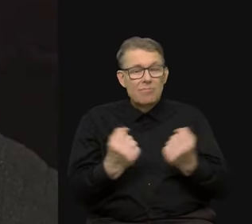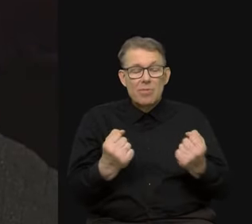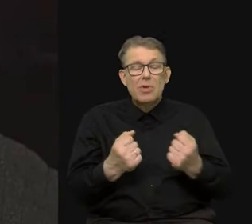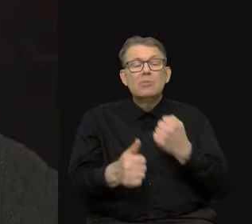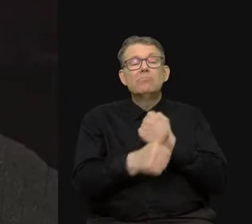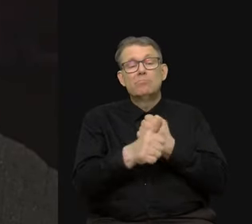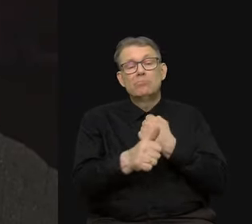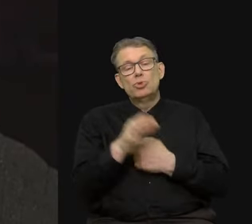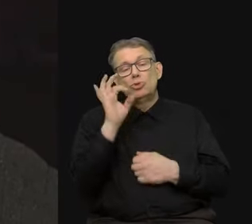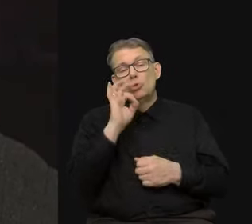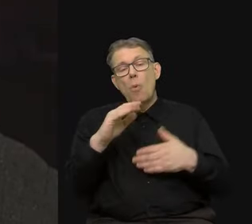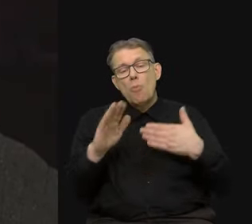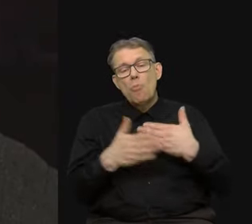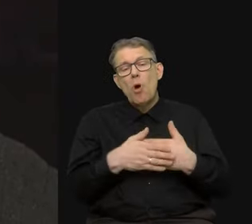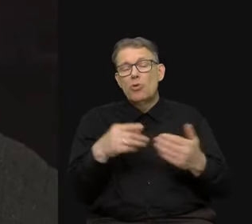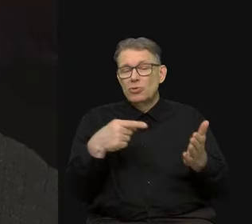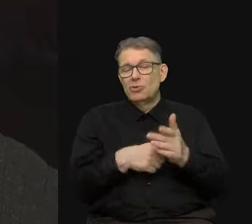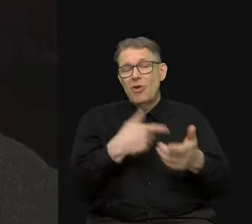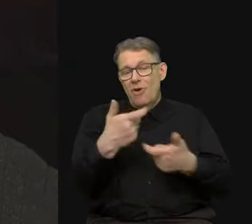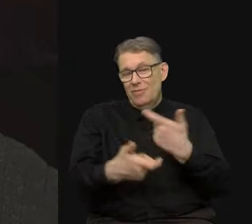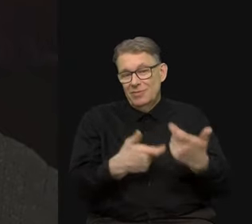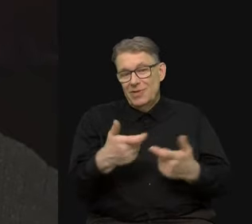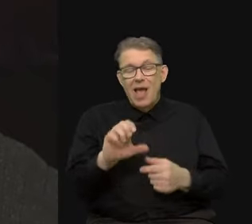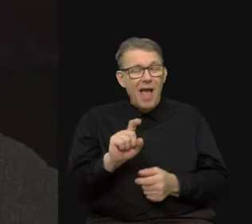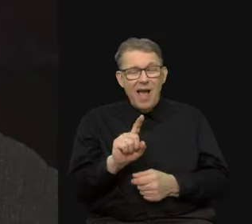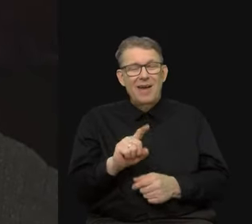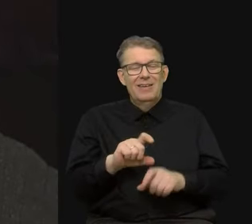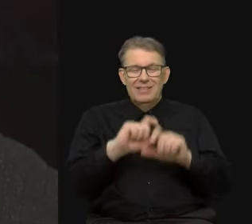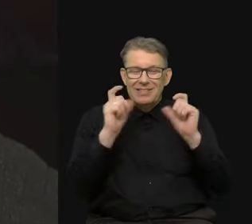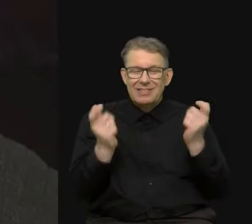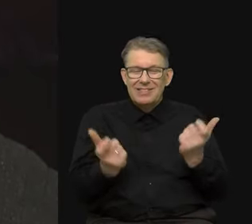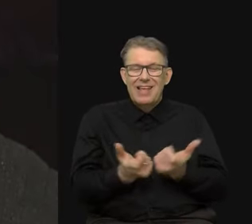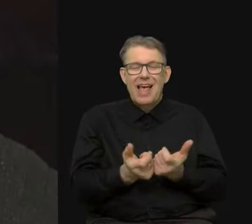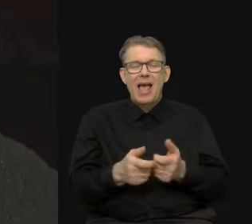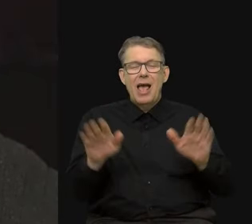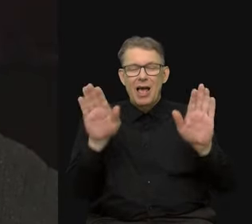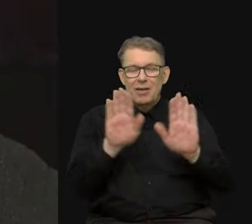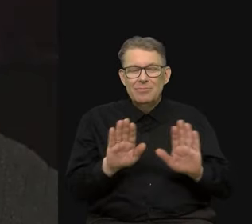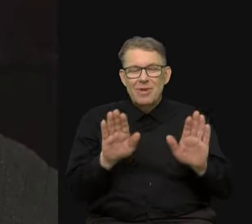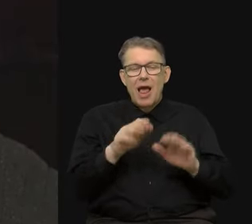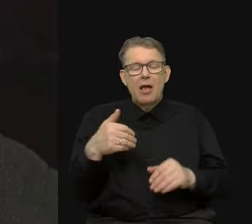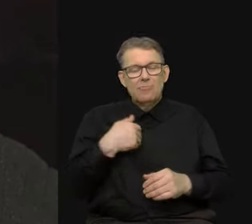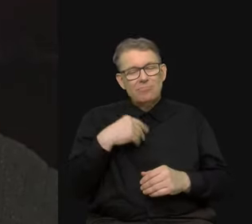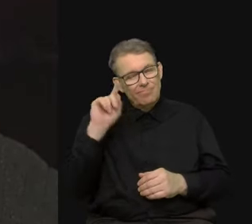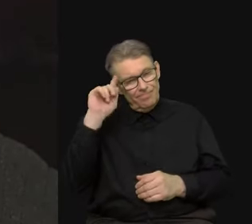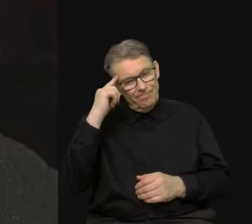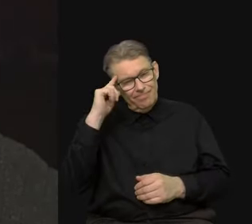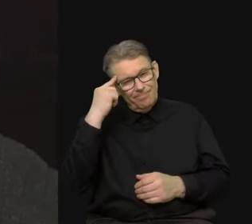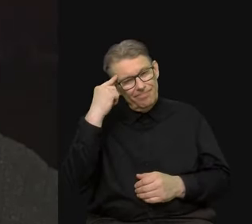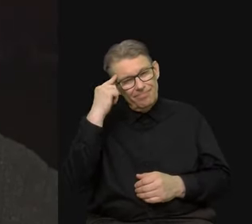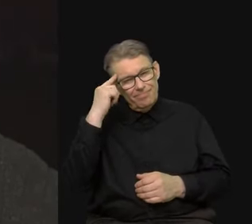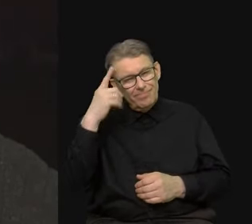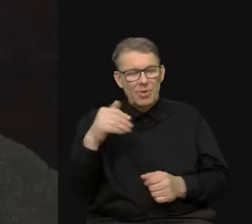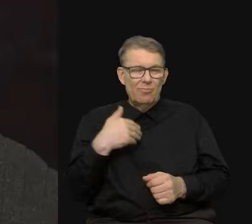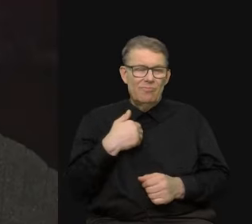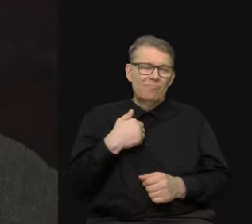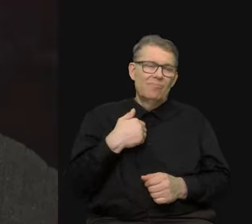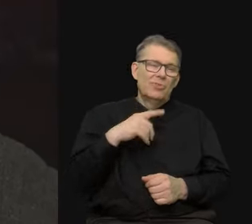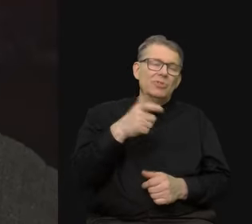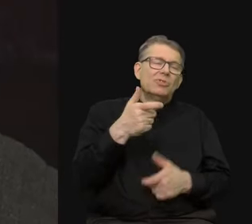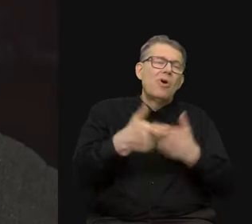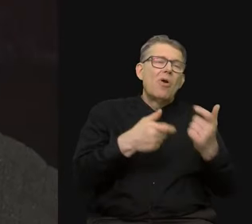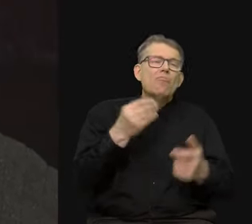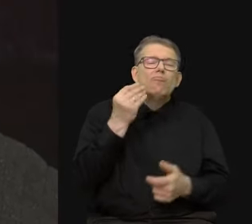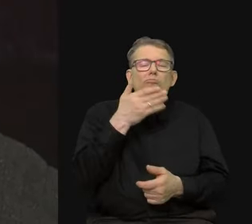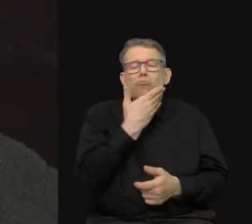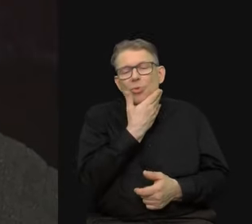dobrzy mężowie, ale myślami przez całą mszę byłem skupiony na swoich planach związanych z golfem na to popołudnie i